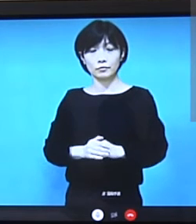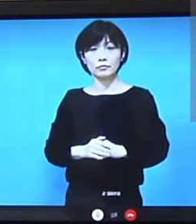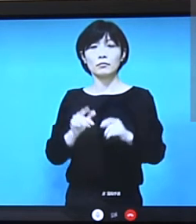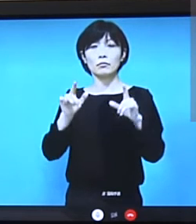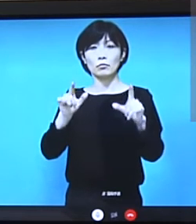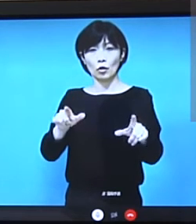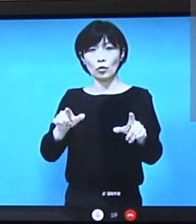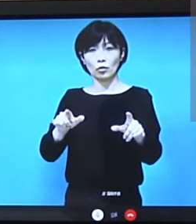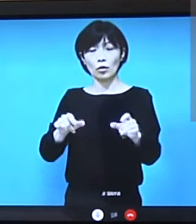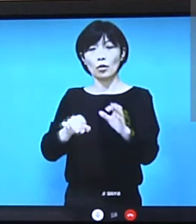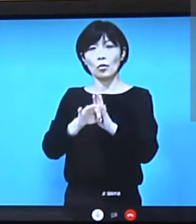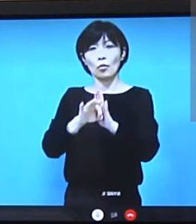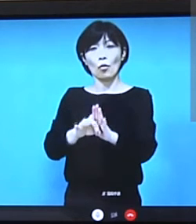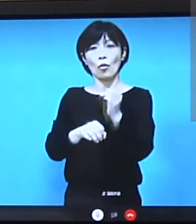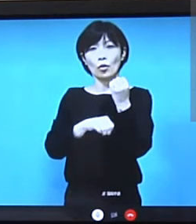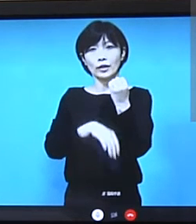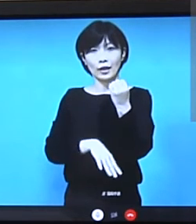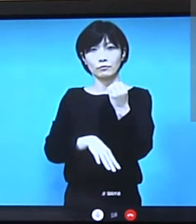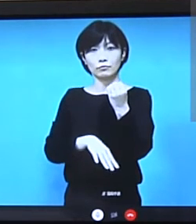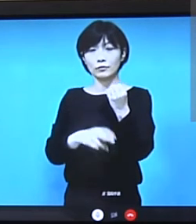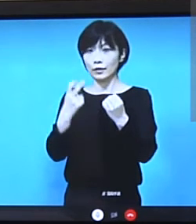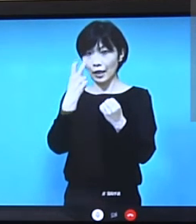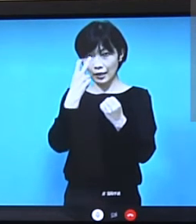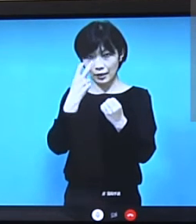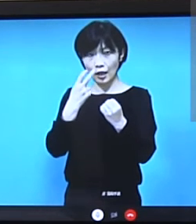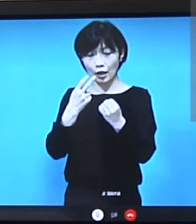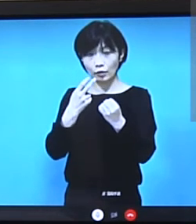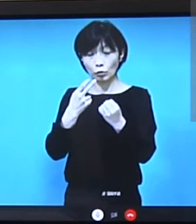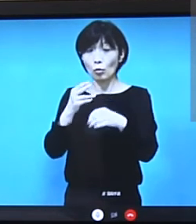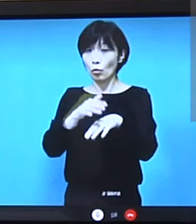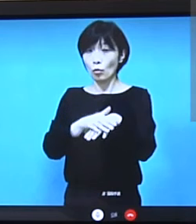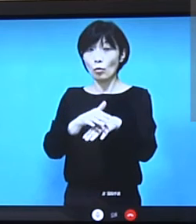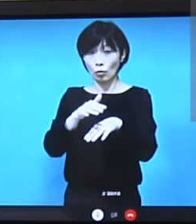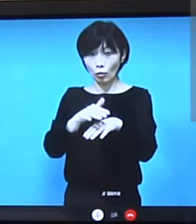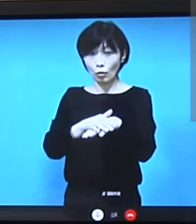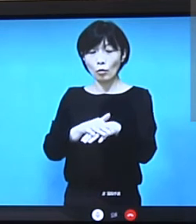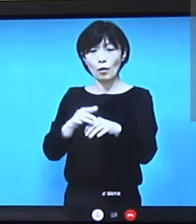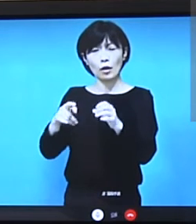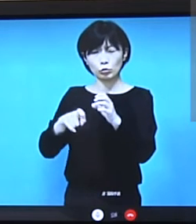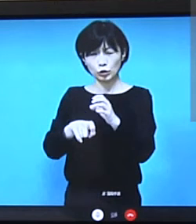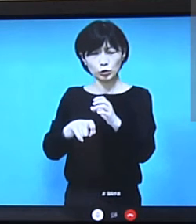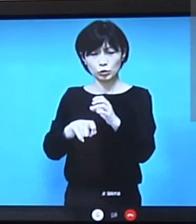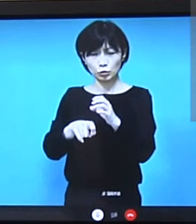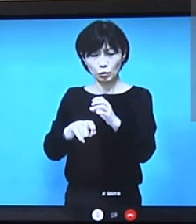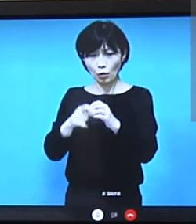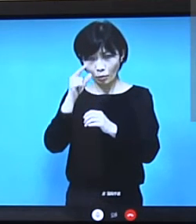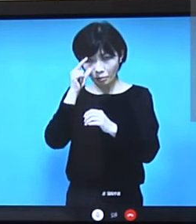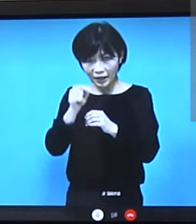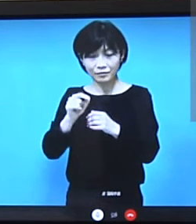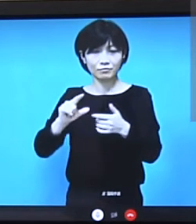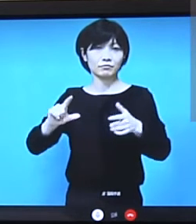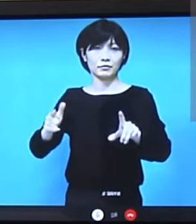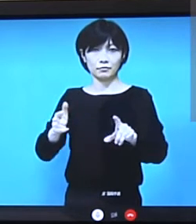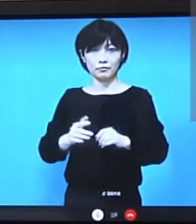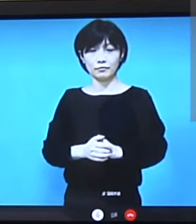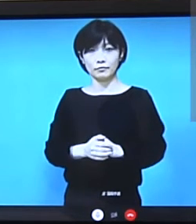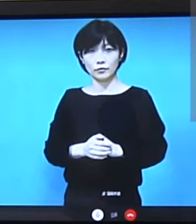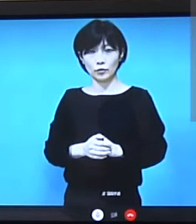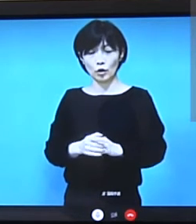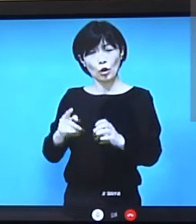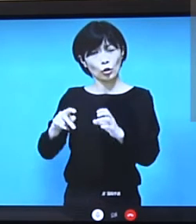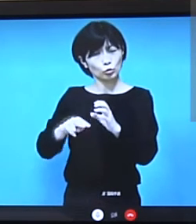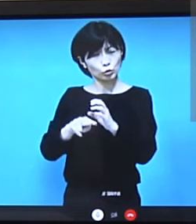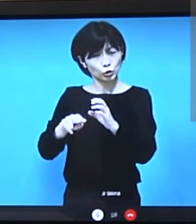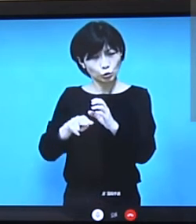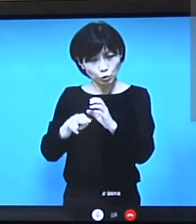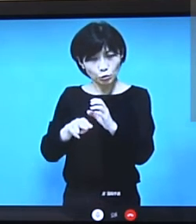ういう検査ではありません。抗原検査はウイルスが、作る、物質というかタンパク